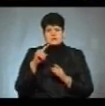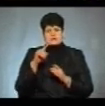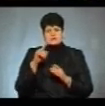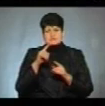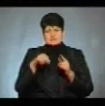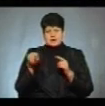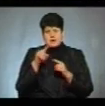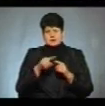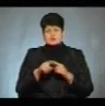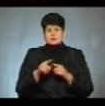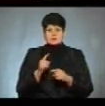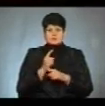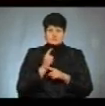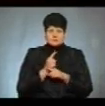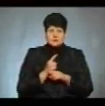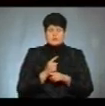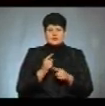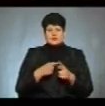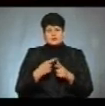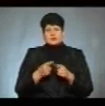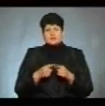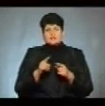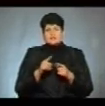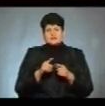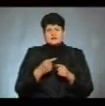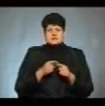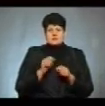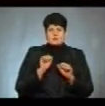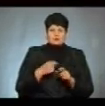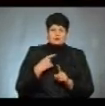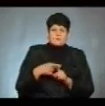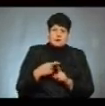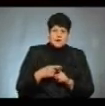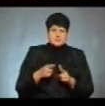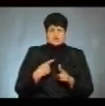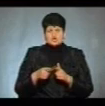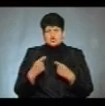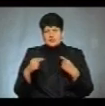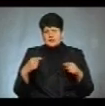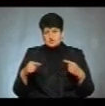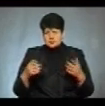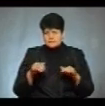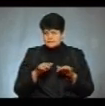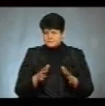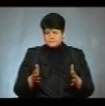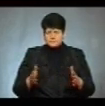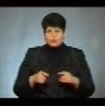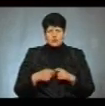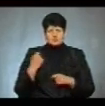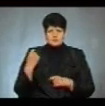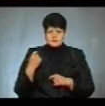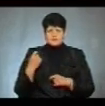місцевість правопорушення, тобто чи це може бути перехрестя чи інші чинники